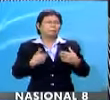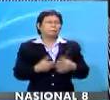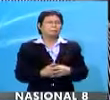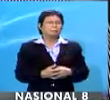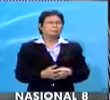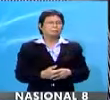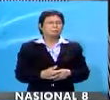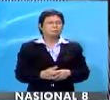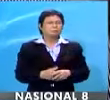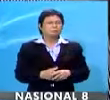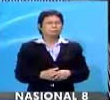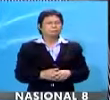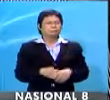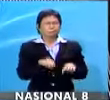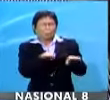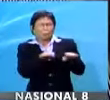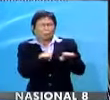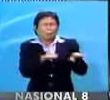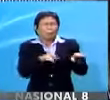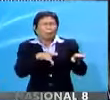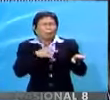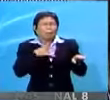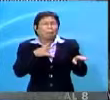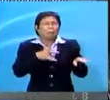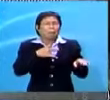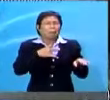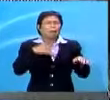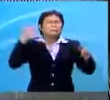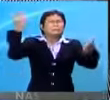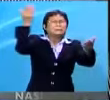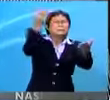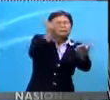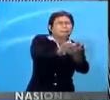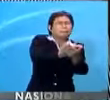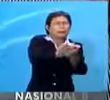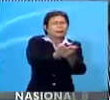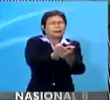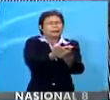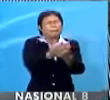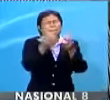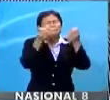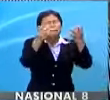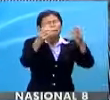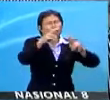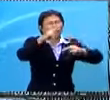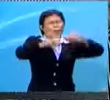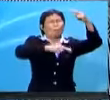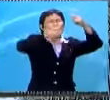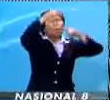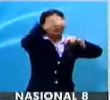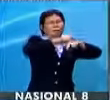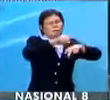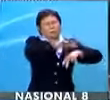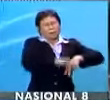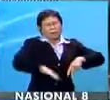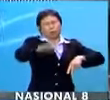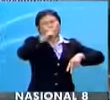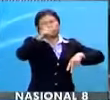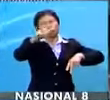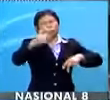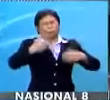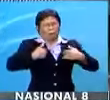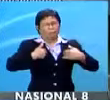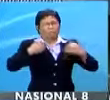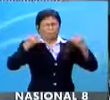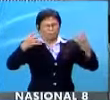seil dan gegaran tu dirasai sehingga ke kebanyakan bangunan tinggi di lembah klangah k banyak